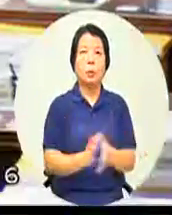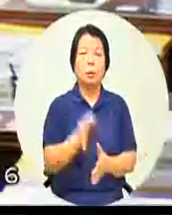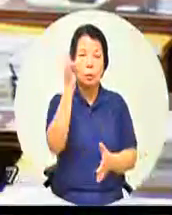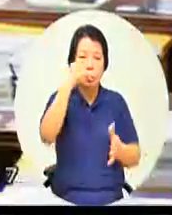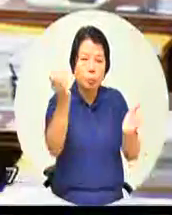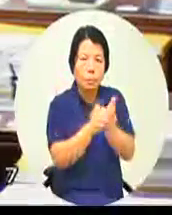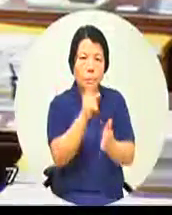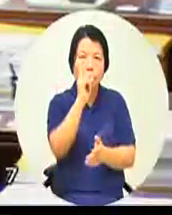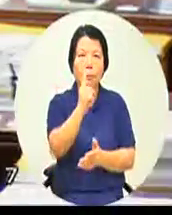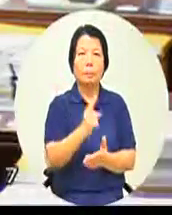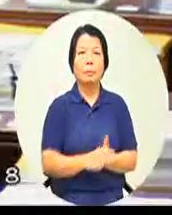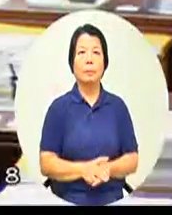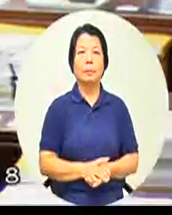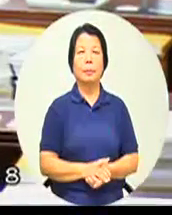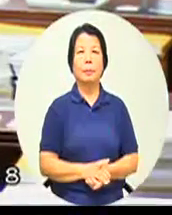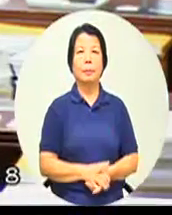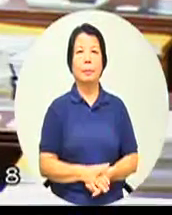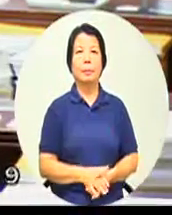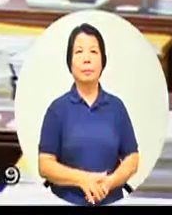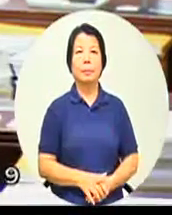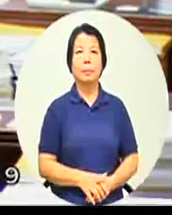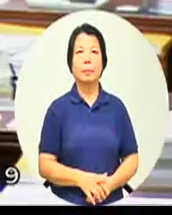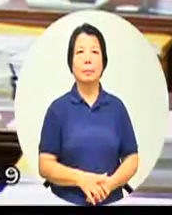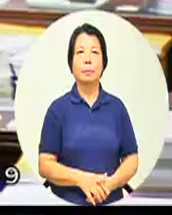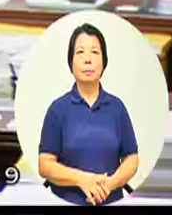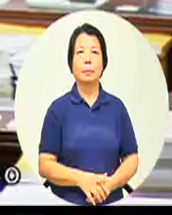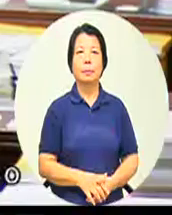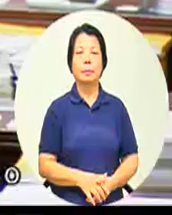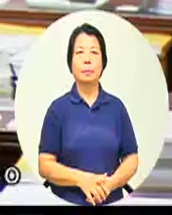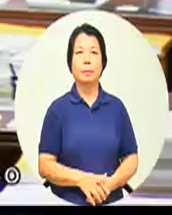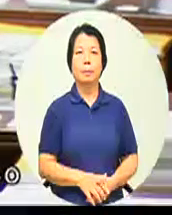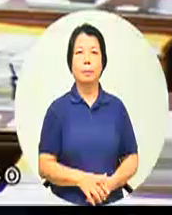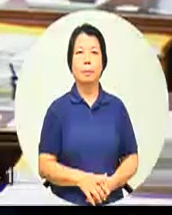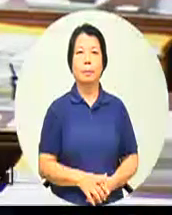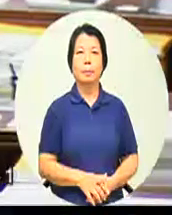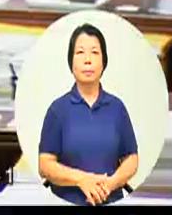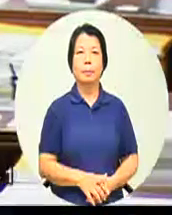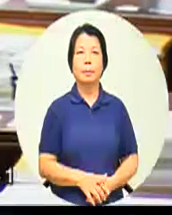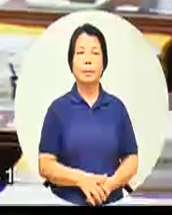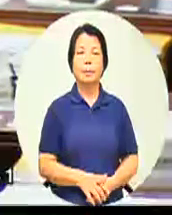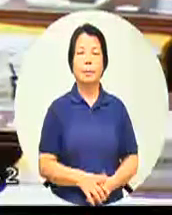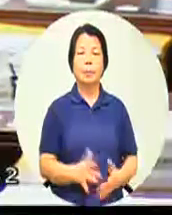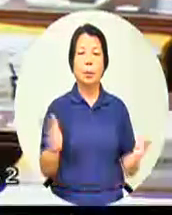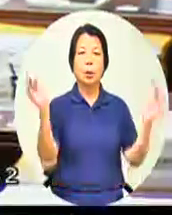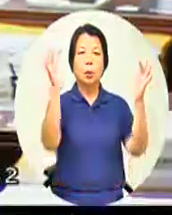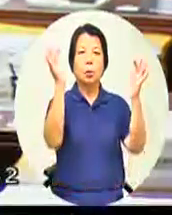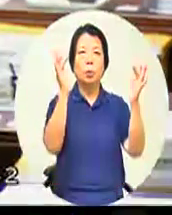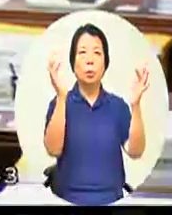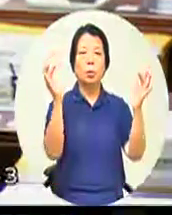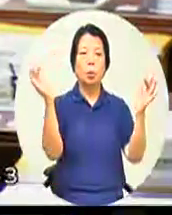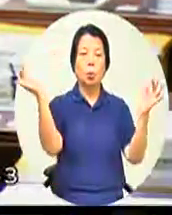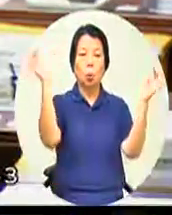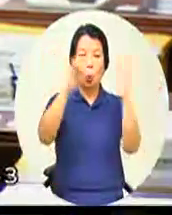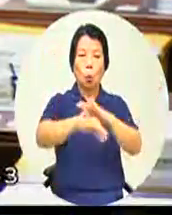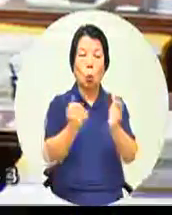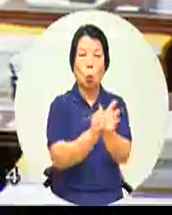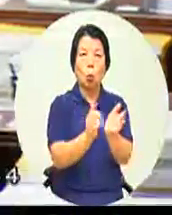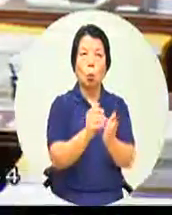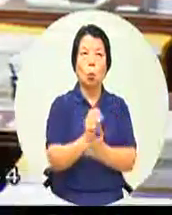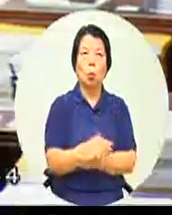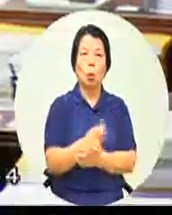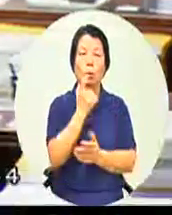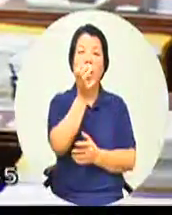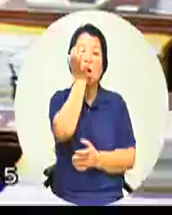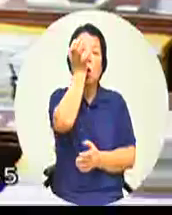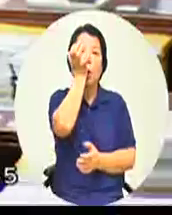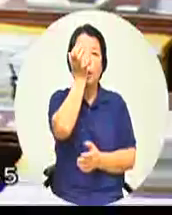个这个陈岩晚照，就是那个树整个都弄下，剩下那个岩石的